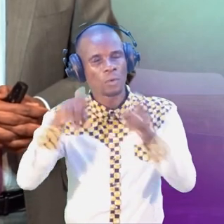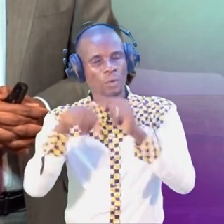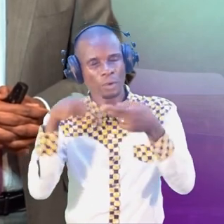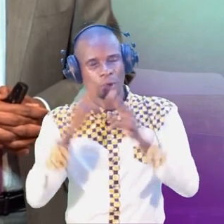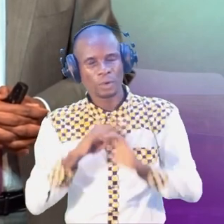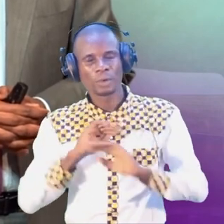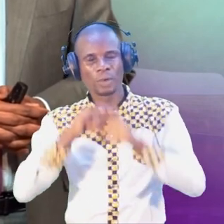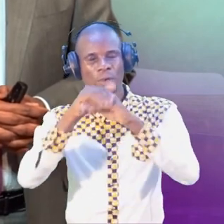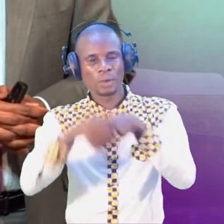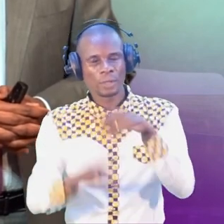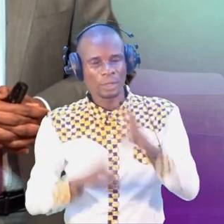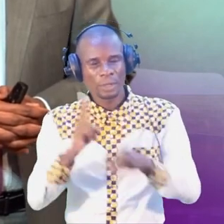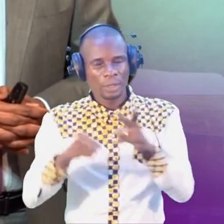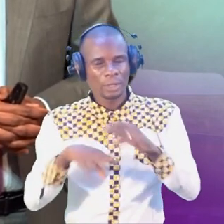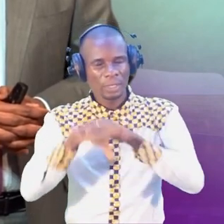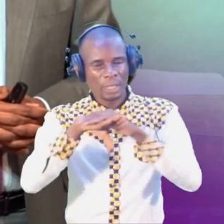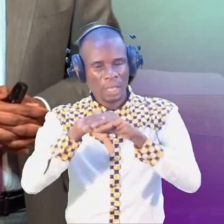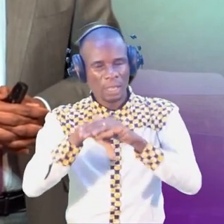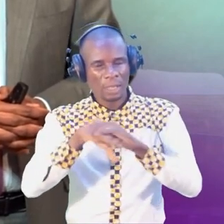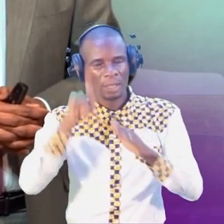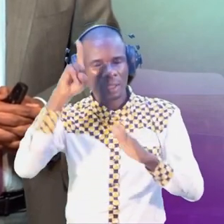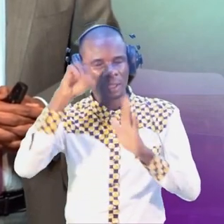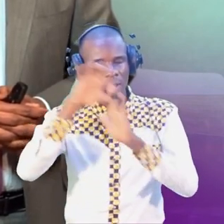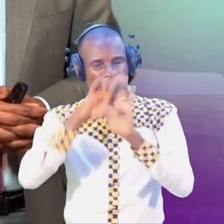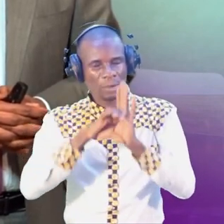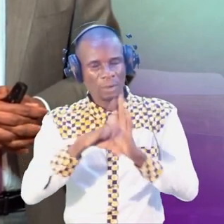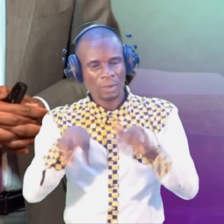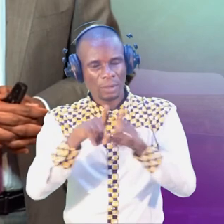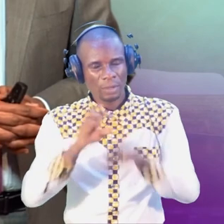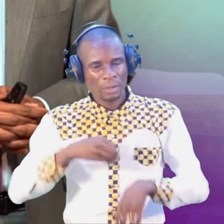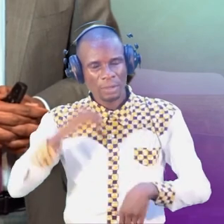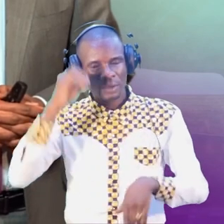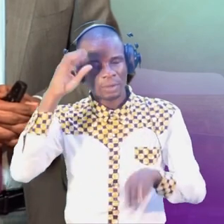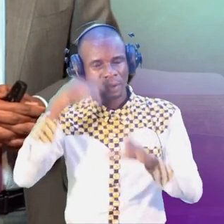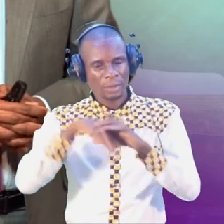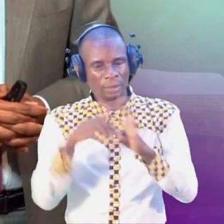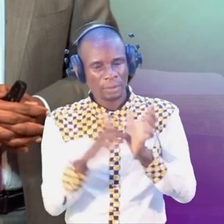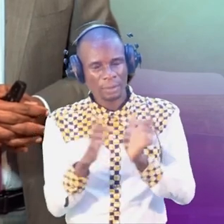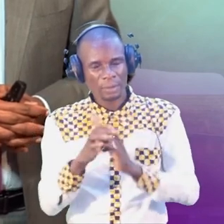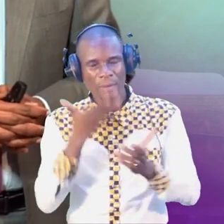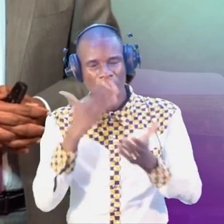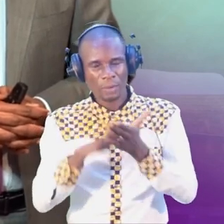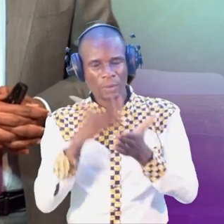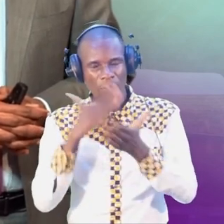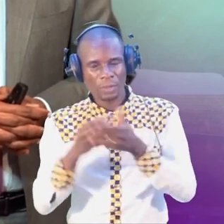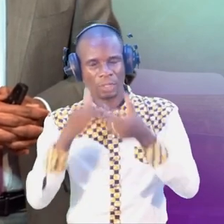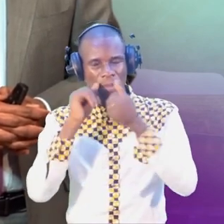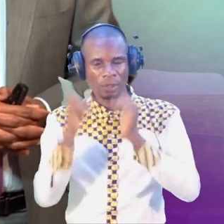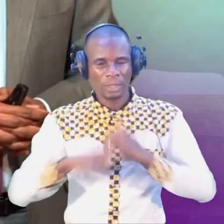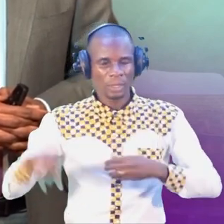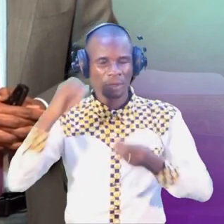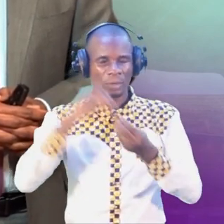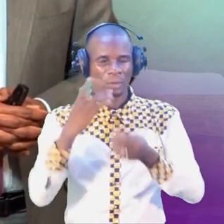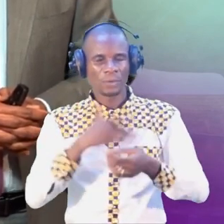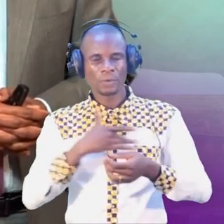na kuzishika. Tukupende wewe na kukutukuza, na tuwe miongoni ya wale wanaoshika amri zako na